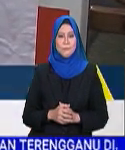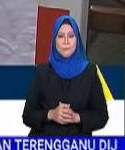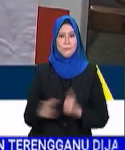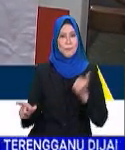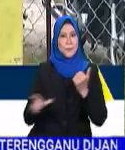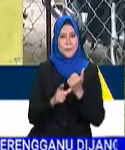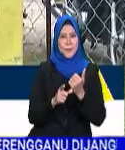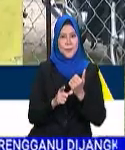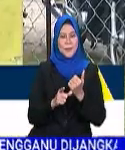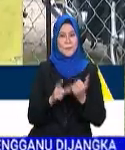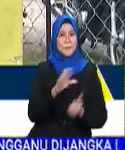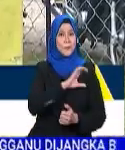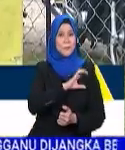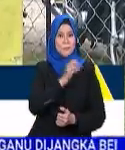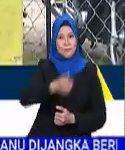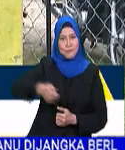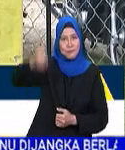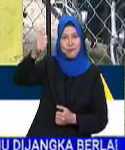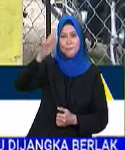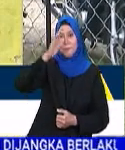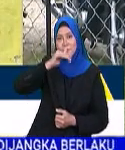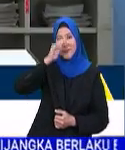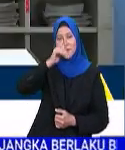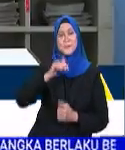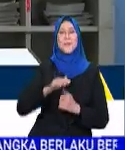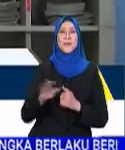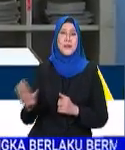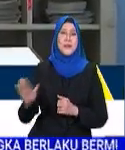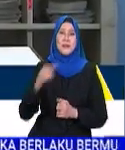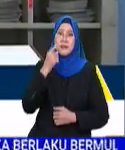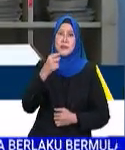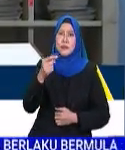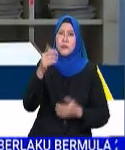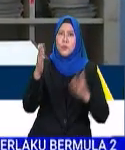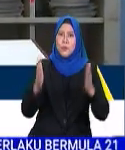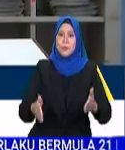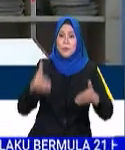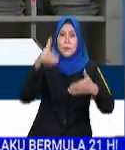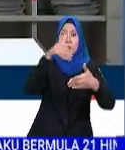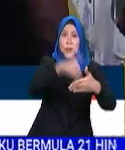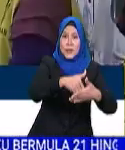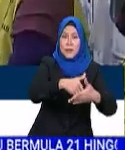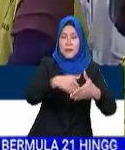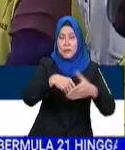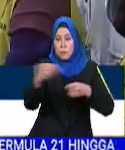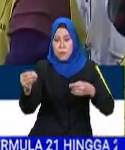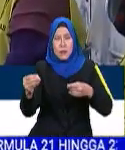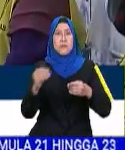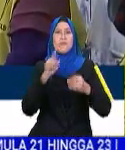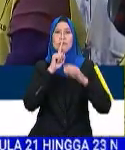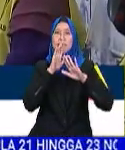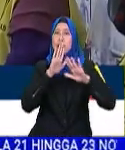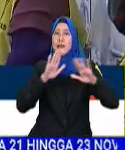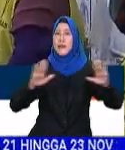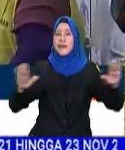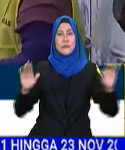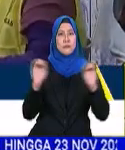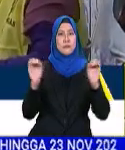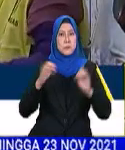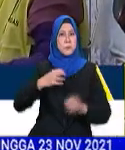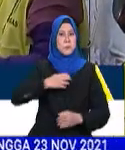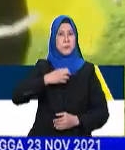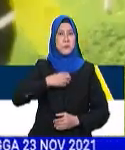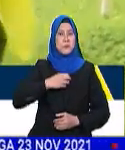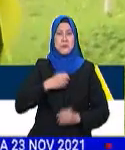Menurut Timbalan Ketua Polis Melaka, Datuk Razali Abu Samah, pengundi-pengundi setakat ini keluar dengan aman dan tiada aduan